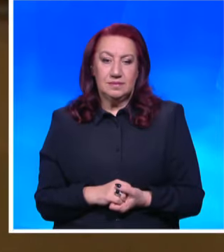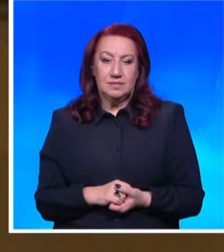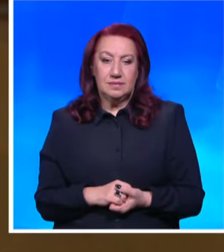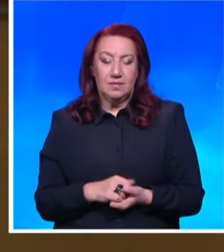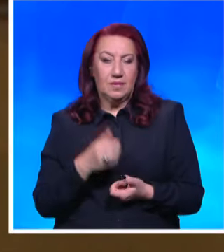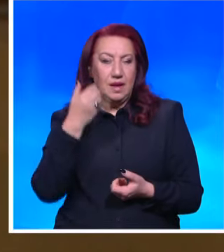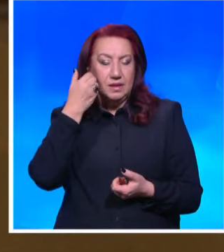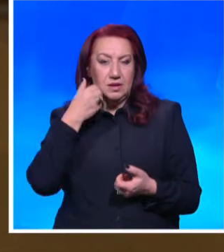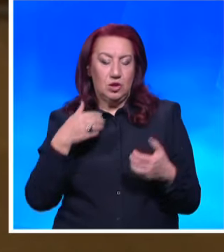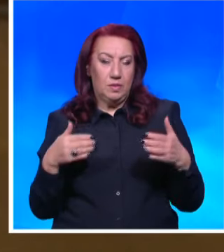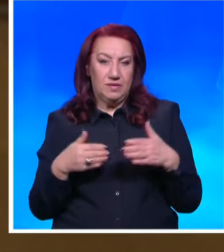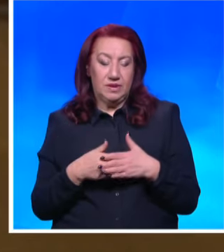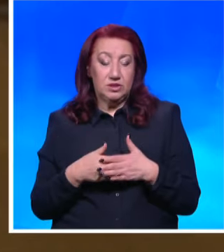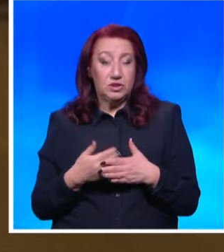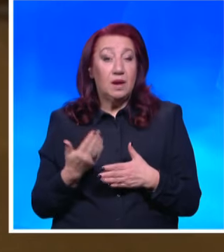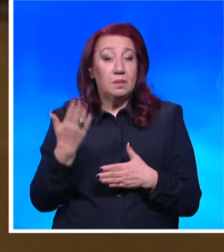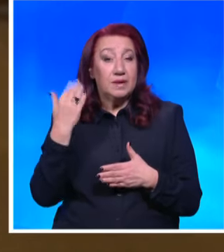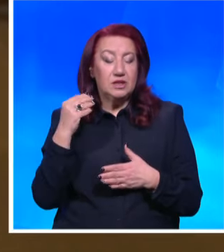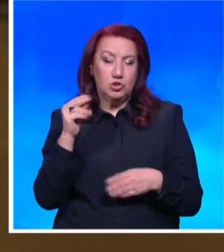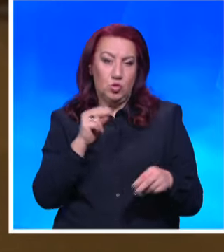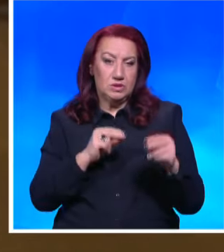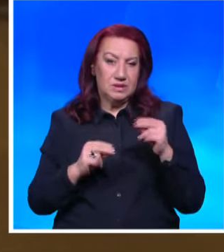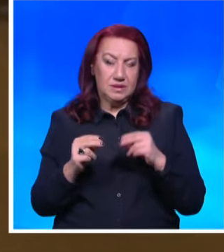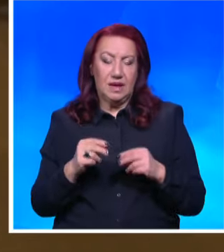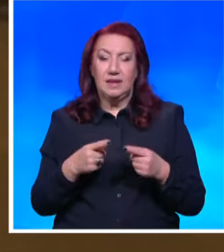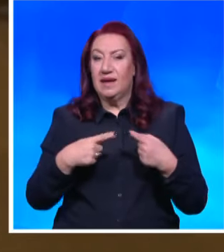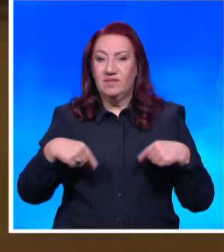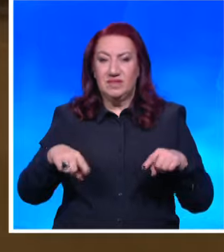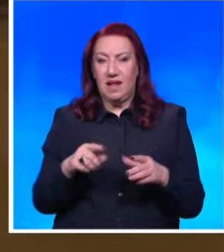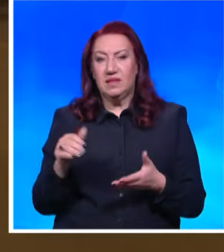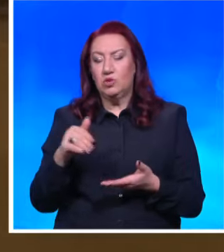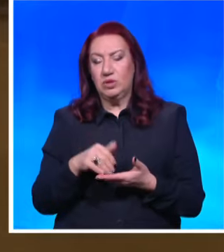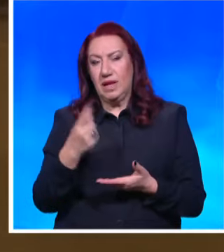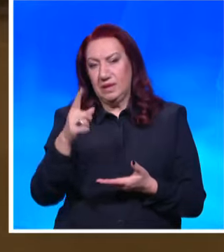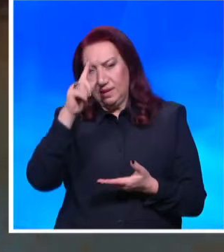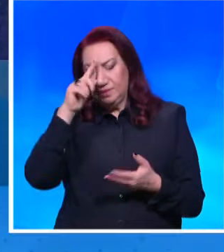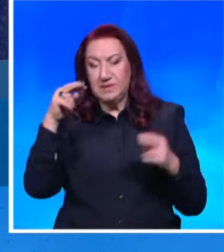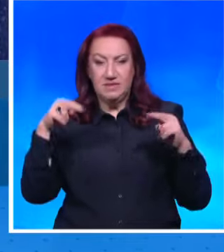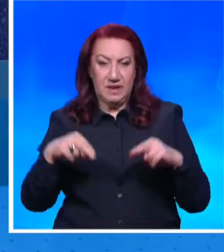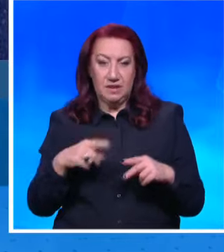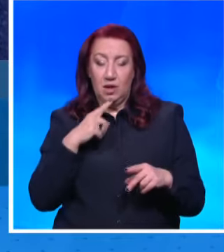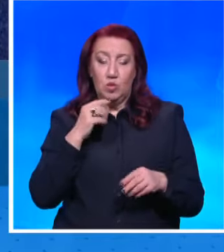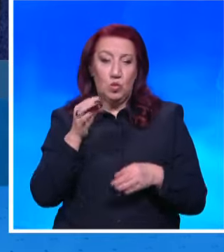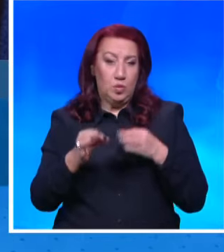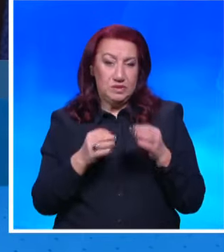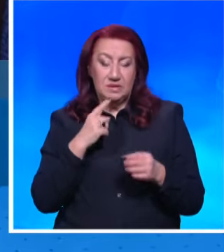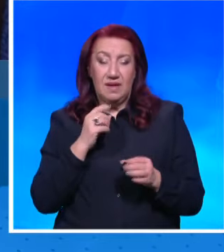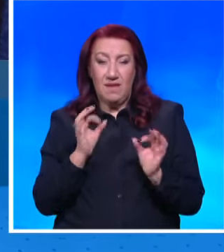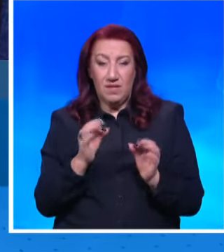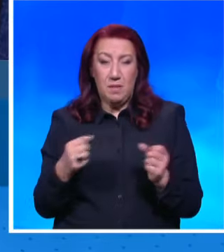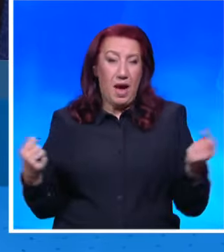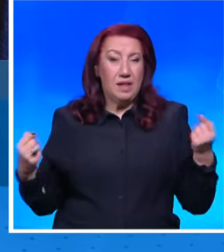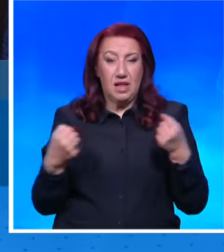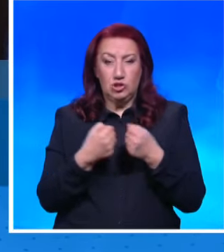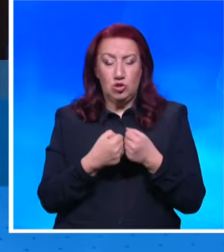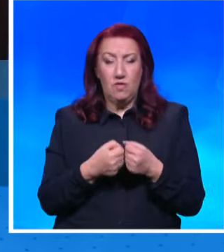Добър вечер. На предишното заседание в залата дойде свидетелка, която съобщи, че по време на удара е била на задната седалка